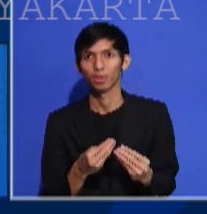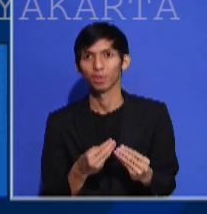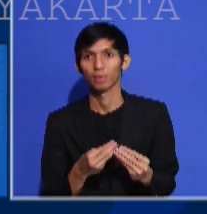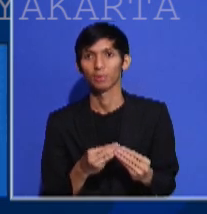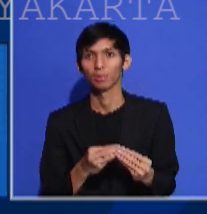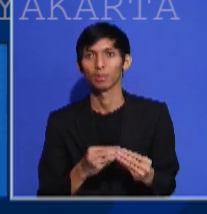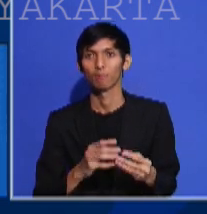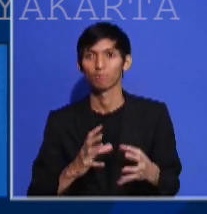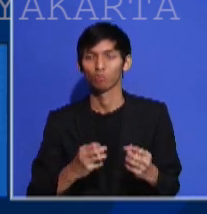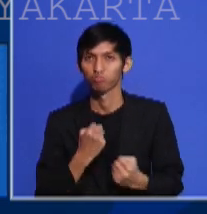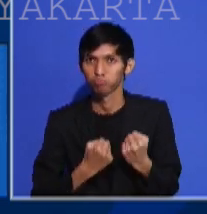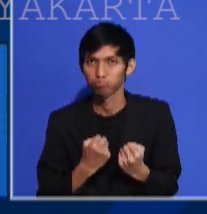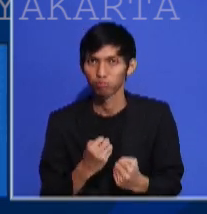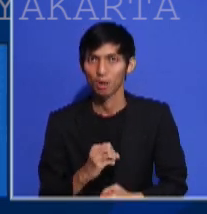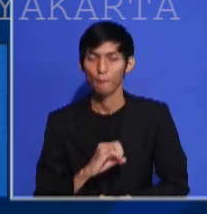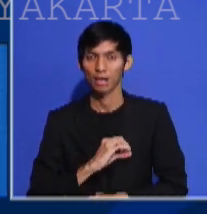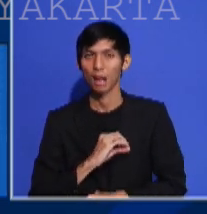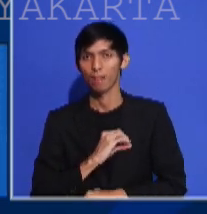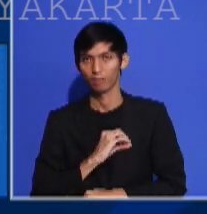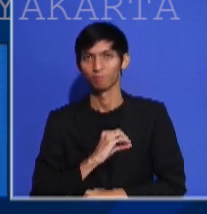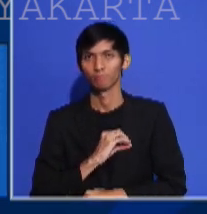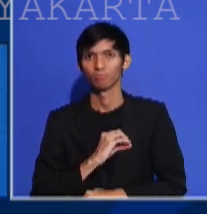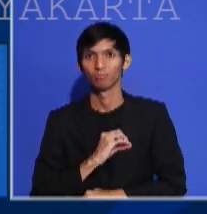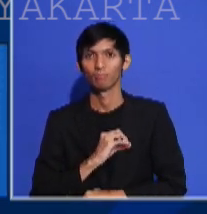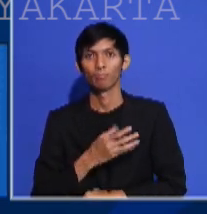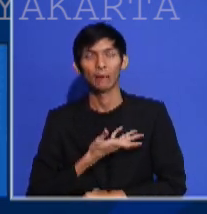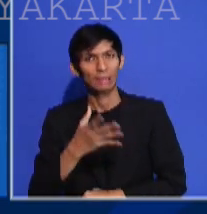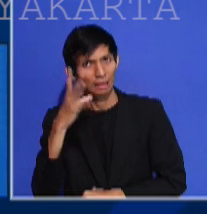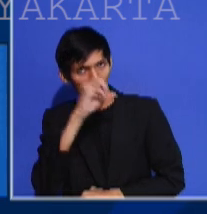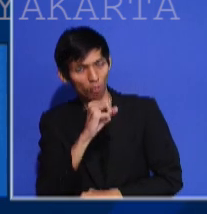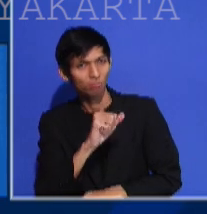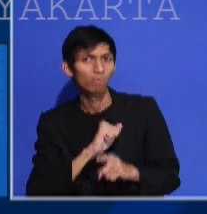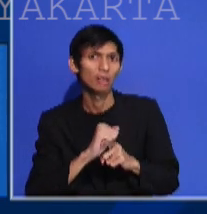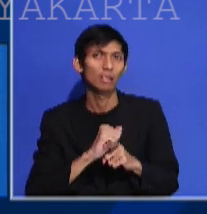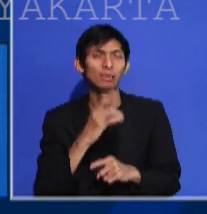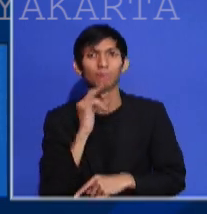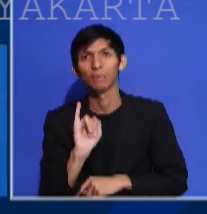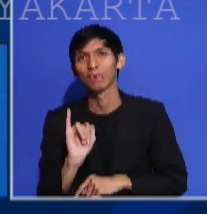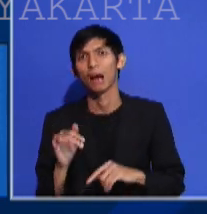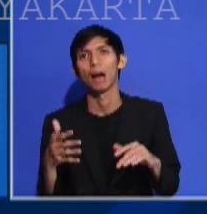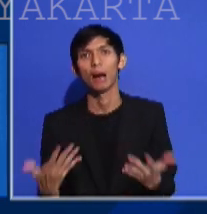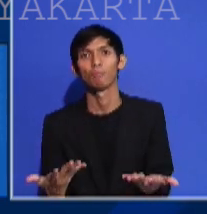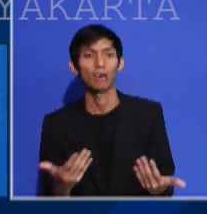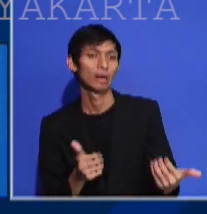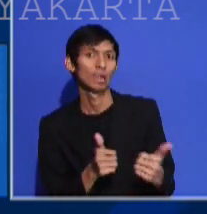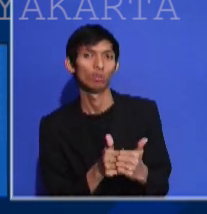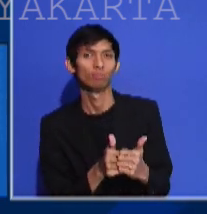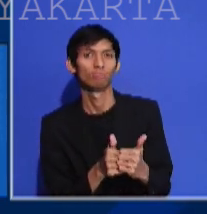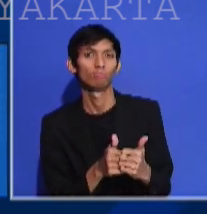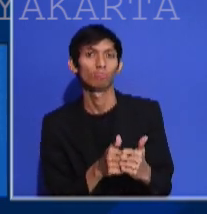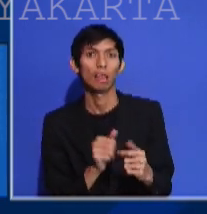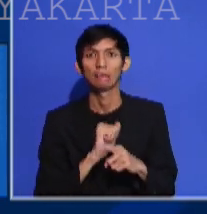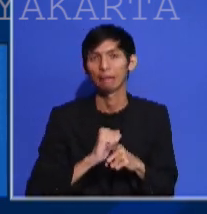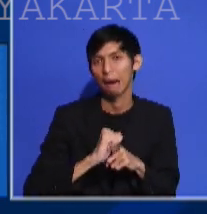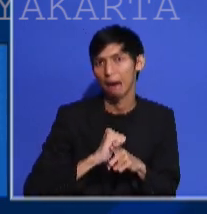medali ya dan kon kalau saya boleh tahu pelatihan-latihan seperti apa sih yang kemudian harus dijalani Konita untuk